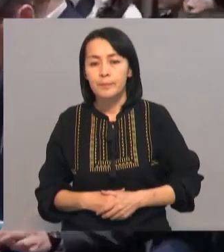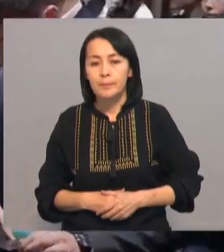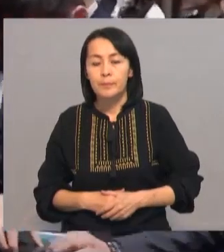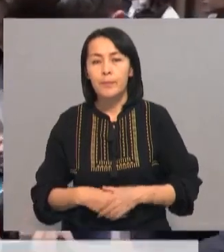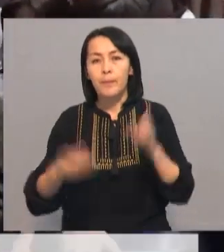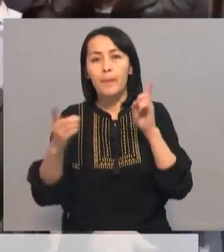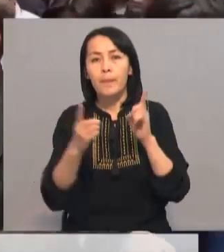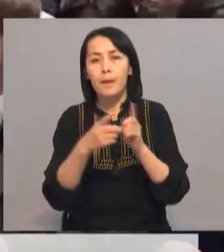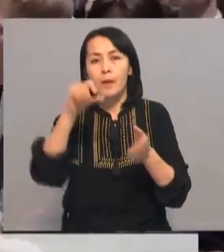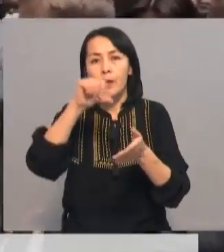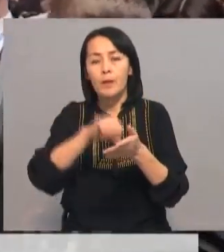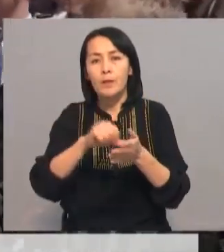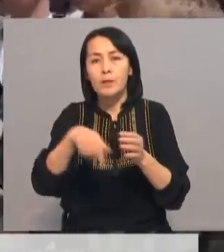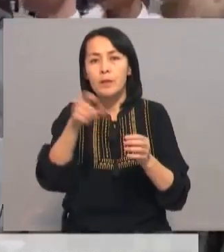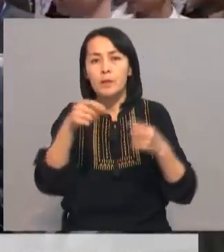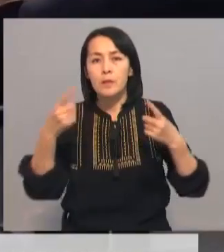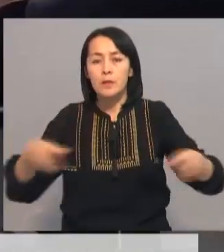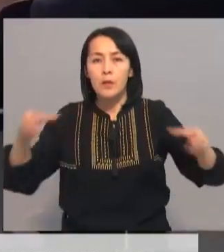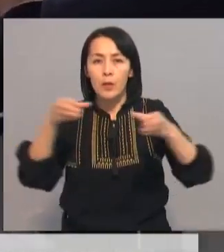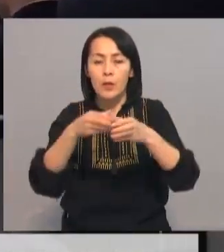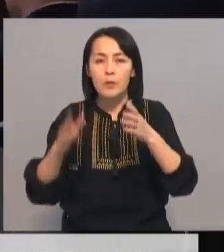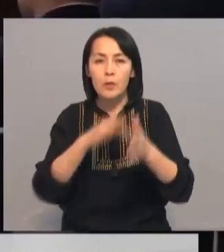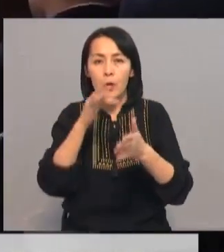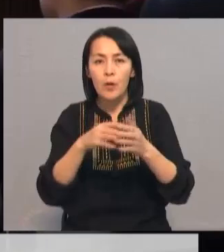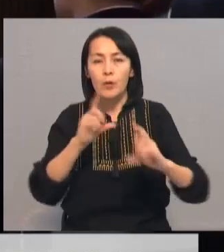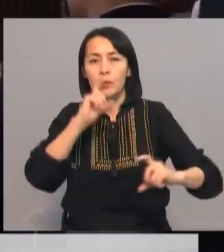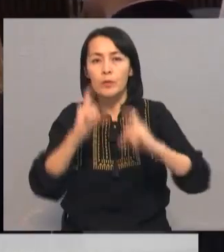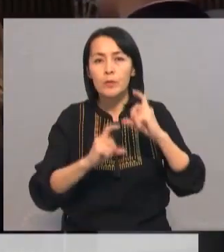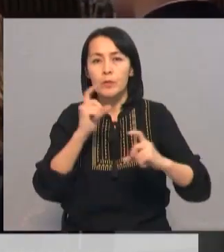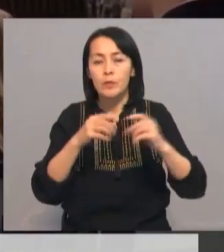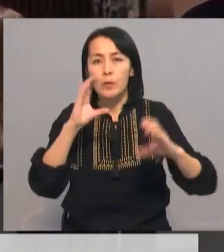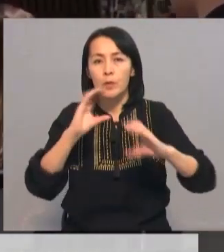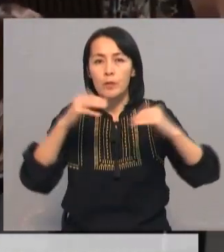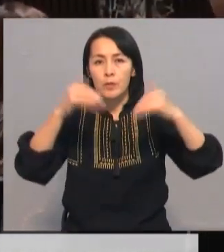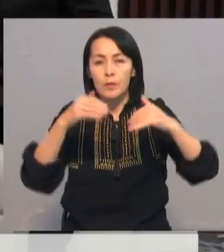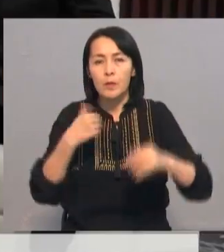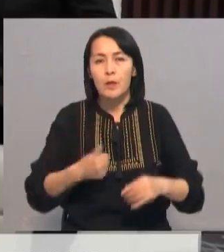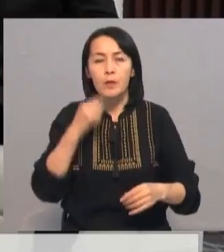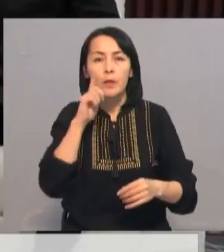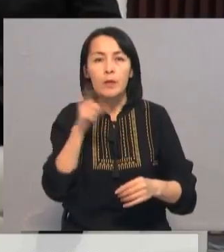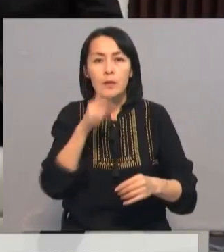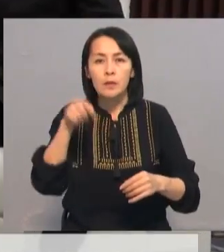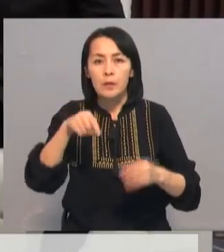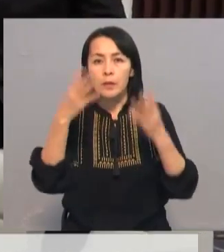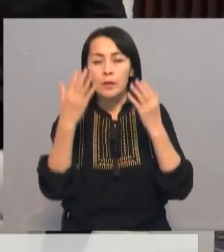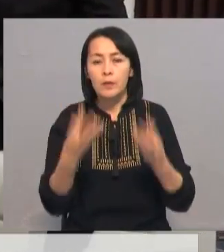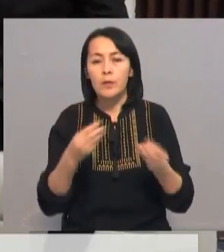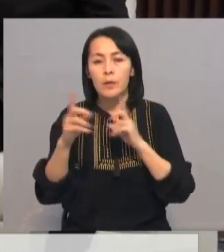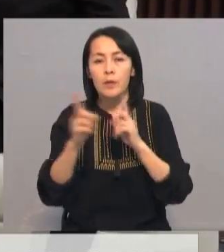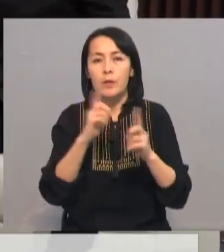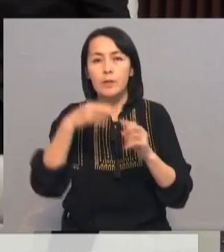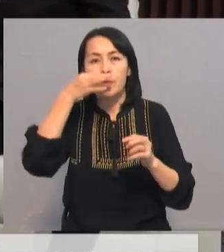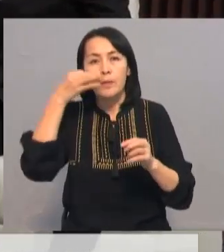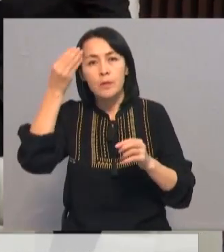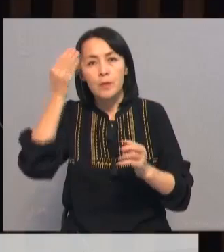Во встрече приняли участие члены различных организаций города, студенты учебных заведений и активная молодежь. На данном совещании молодые люди